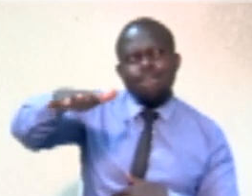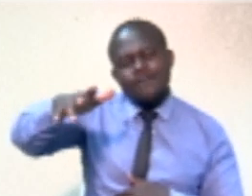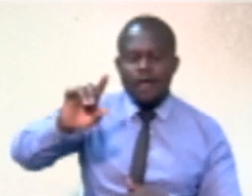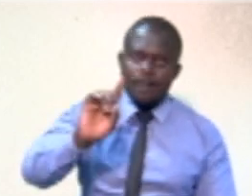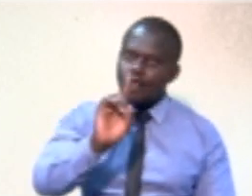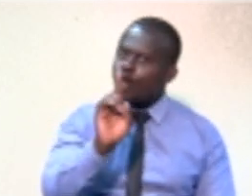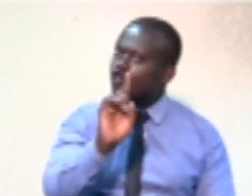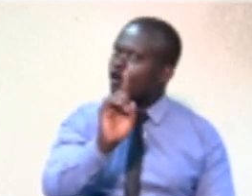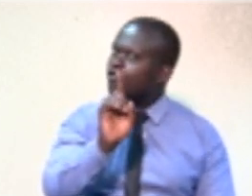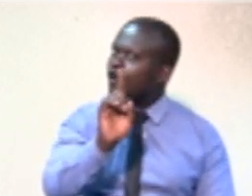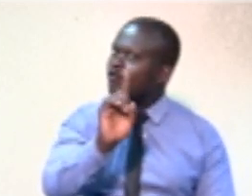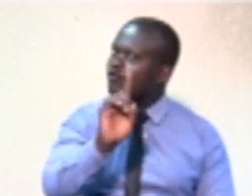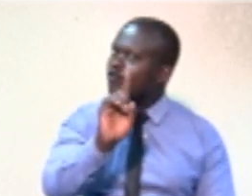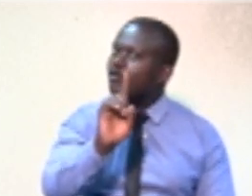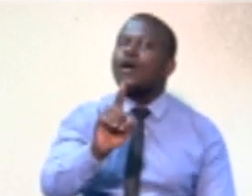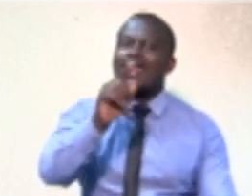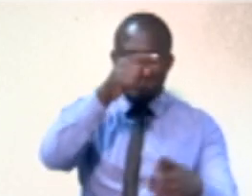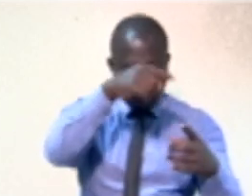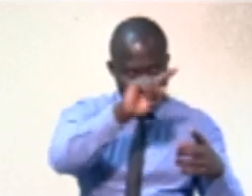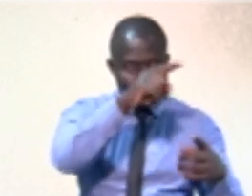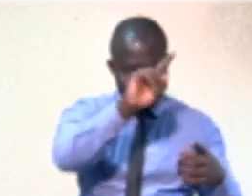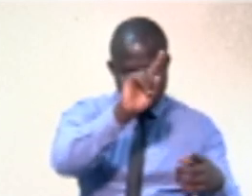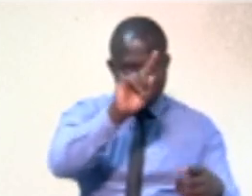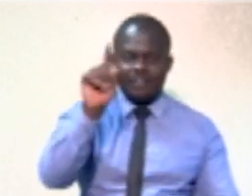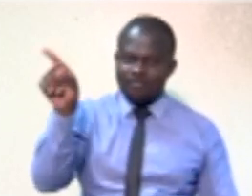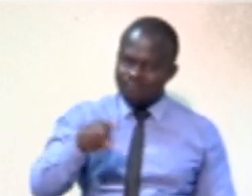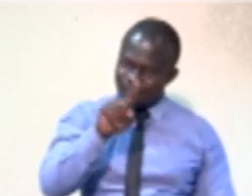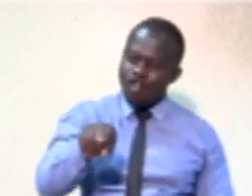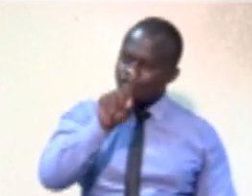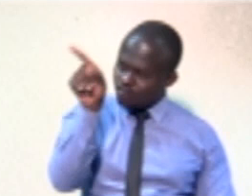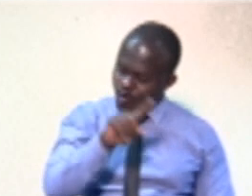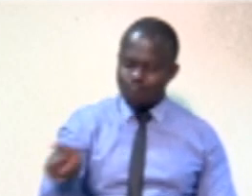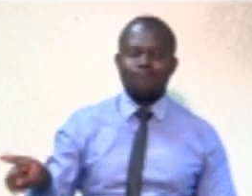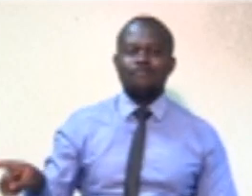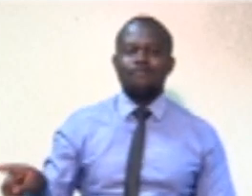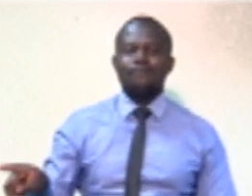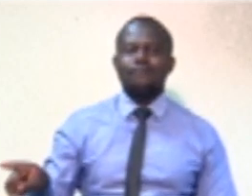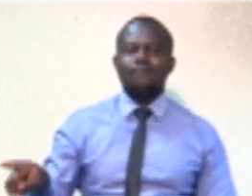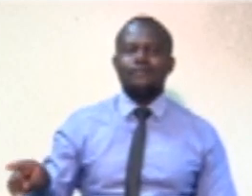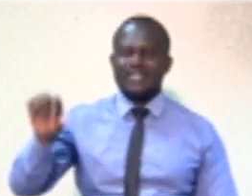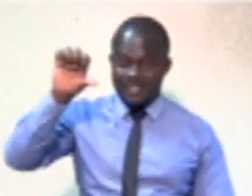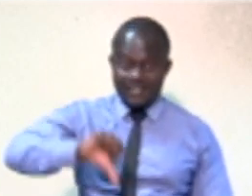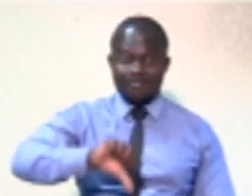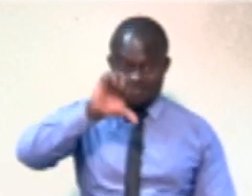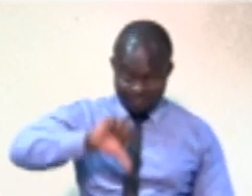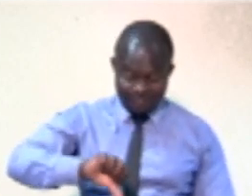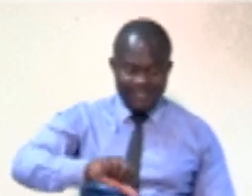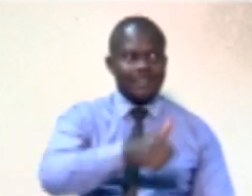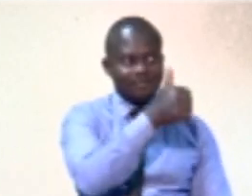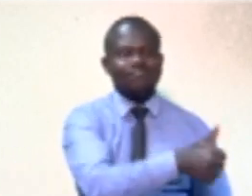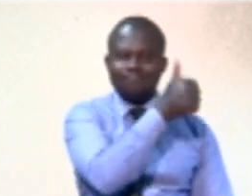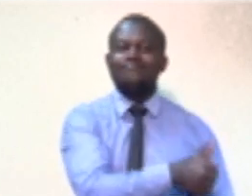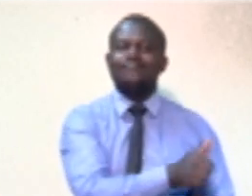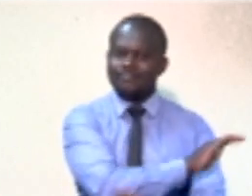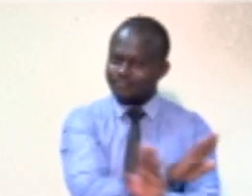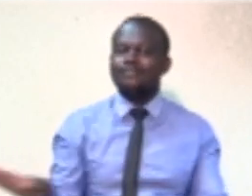bibujijwe biba bigabanya ibyago byo kwandura kino cyorezo. Icya gatatu ni uguhinyuza. Hari abantu